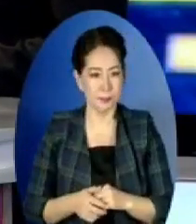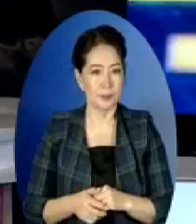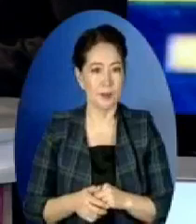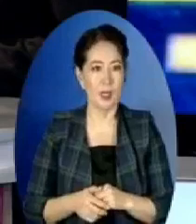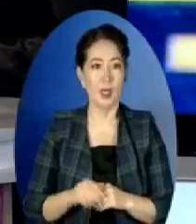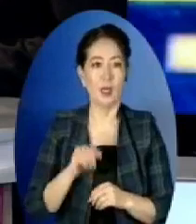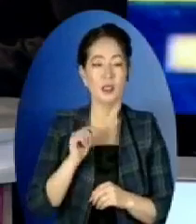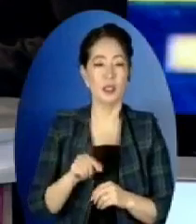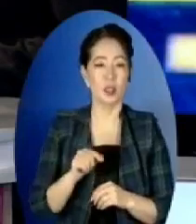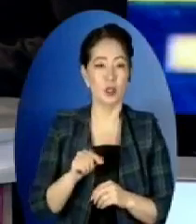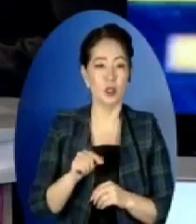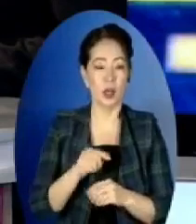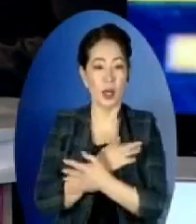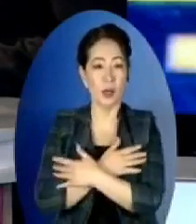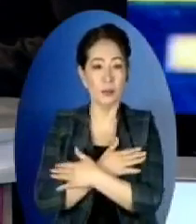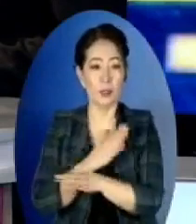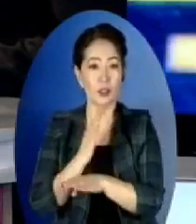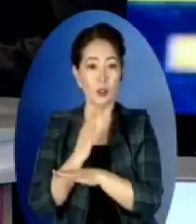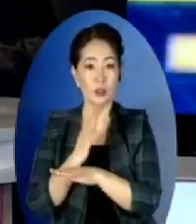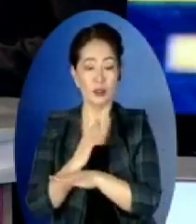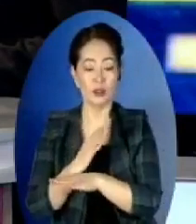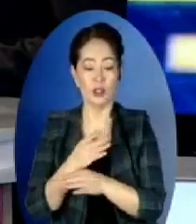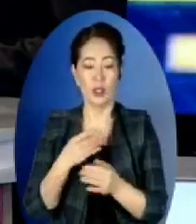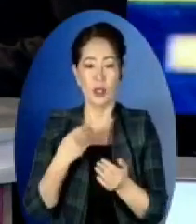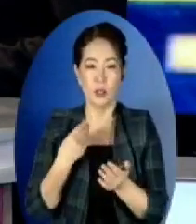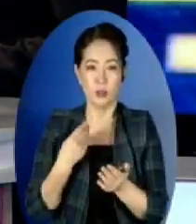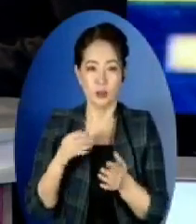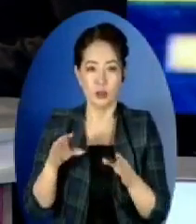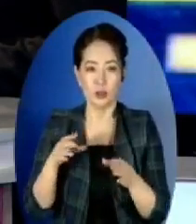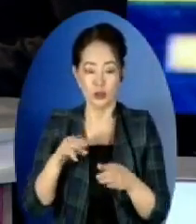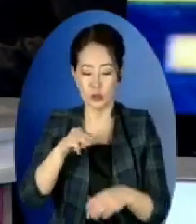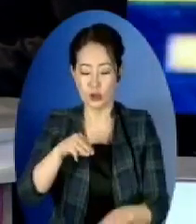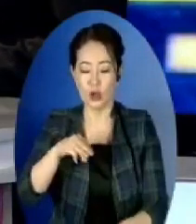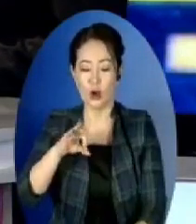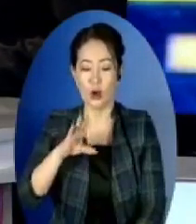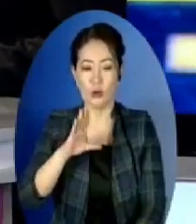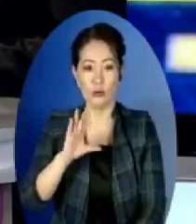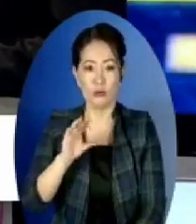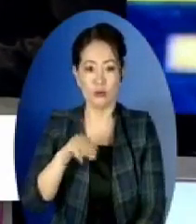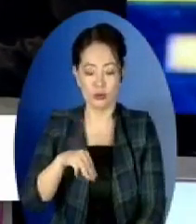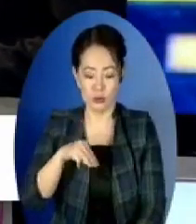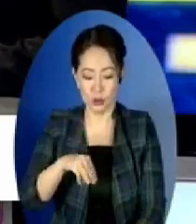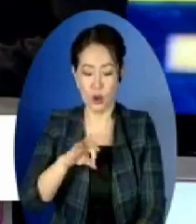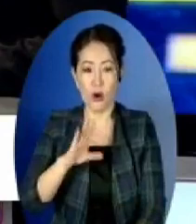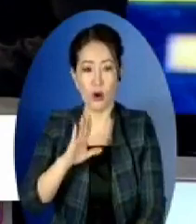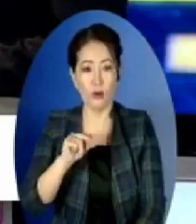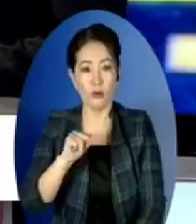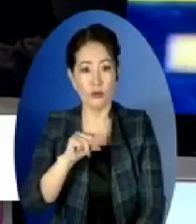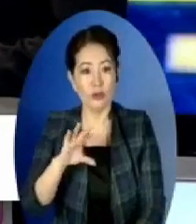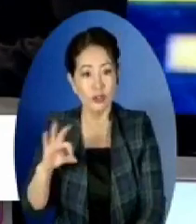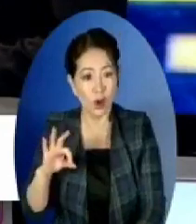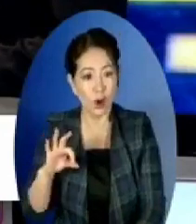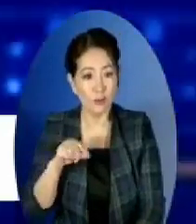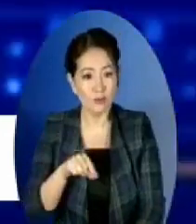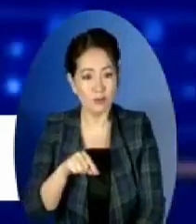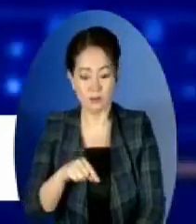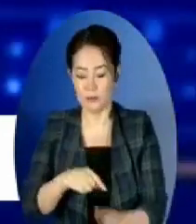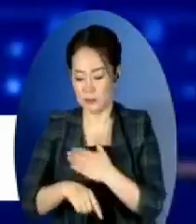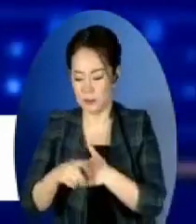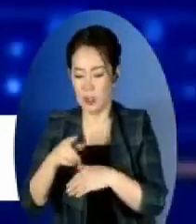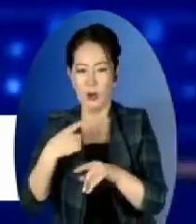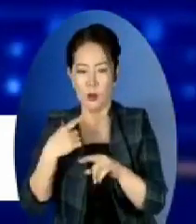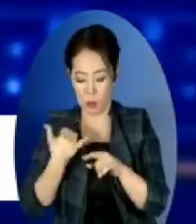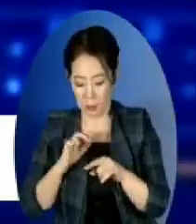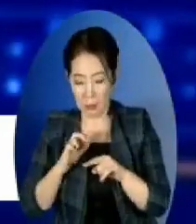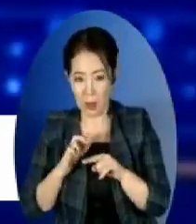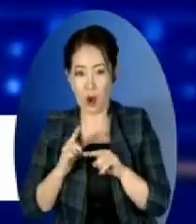яг одоо энэ амралт өдрүүд бол очоогоор одоо нийслэлхтээ сөдөө орон нутгаар зорих хөдөлгөөн бол маш ихтэй байна. За энэ дээр